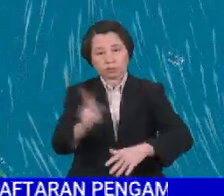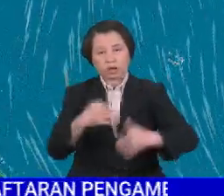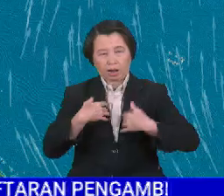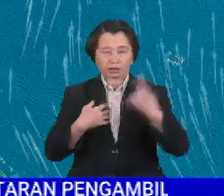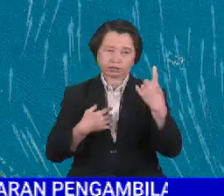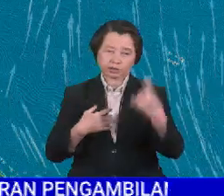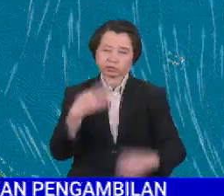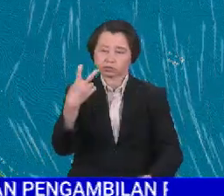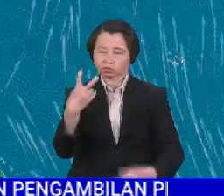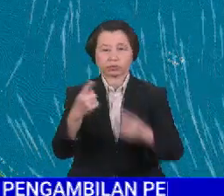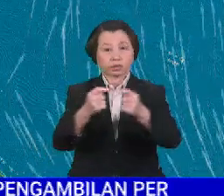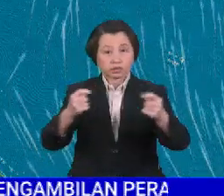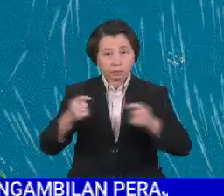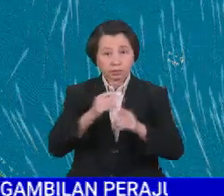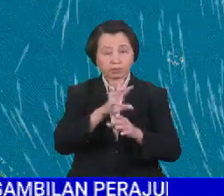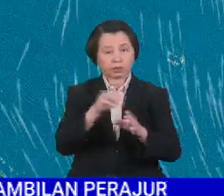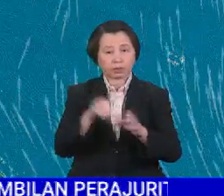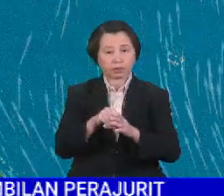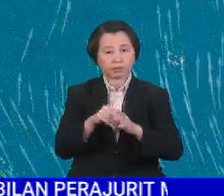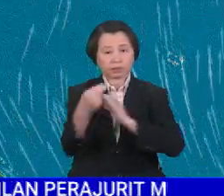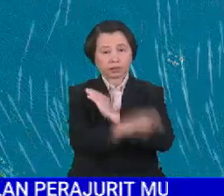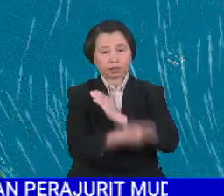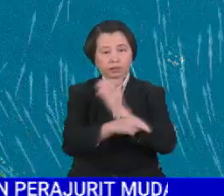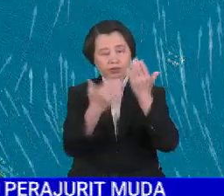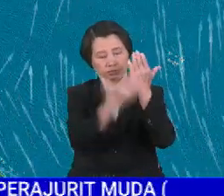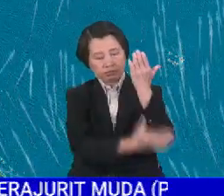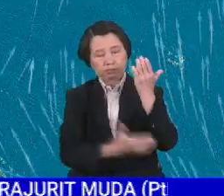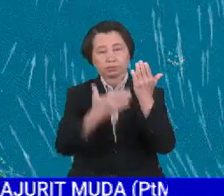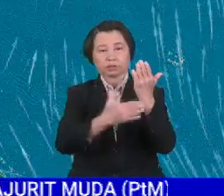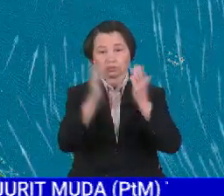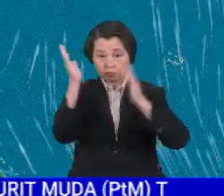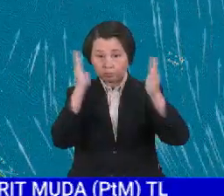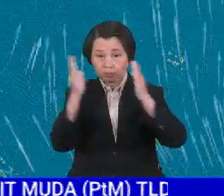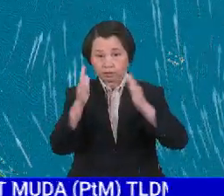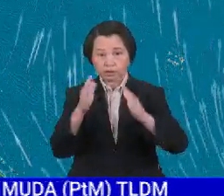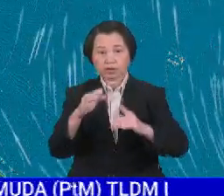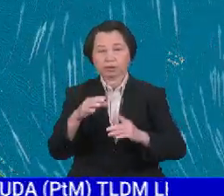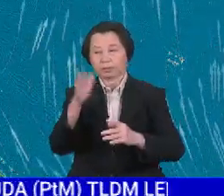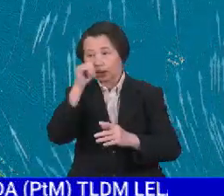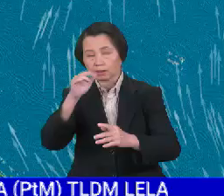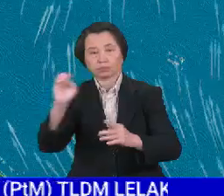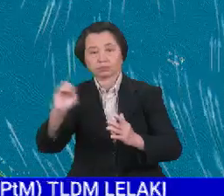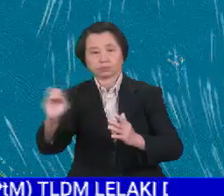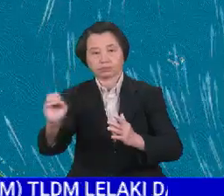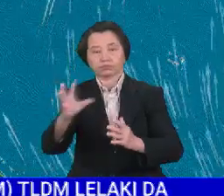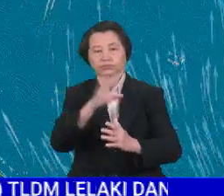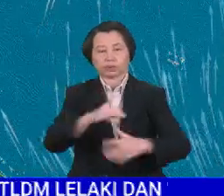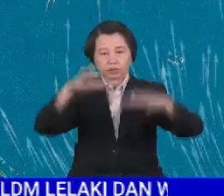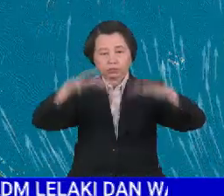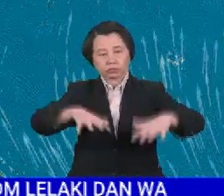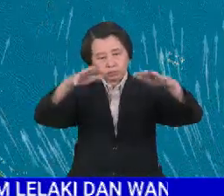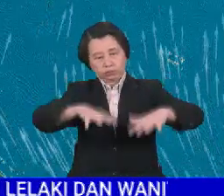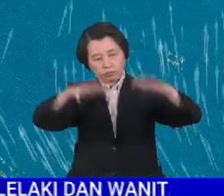satu dua tempat melibatkan kebanyakan negeri di semenanjung Malaysia kecuali di negeri Melaka. Dan keadaan hujan